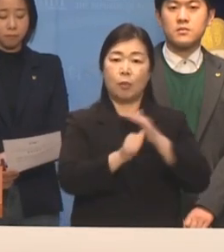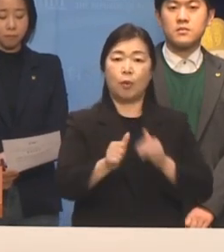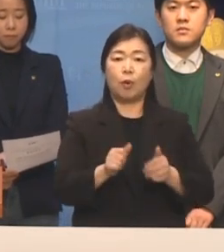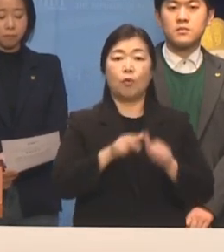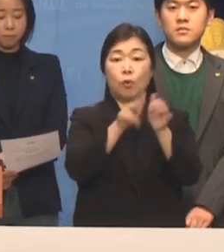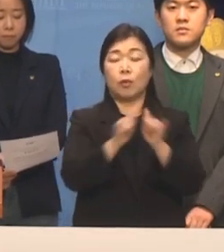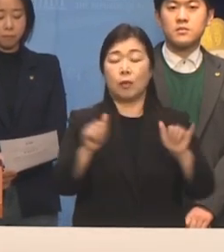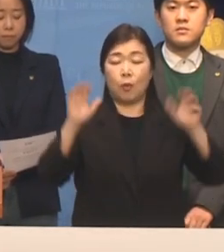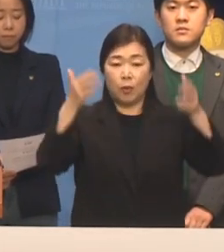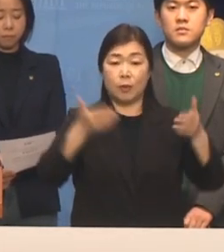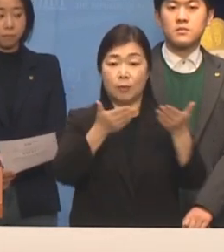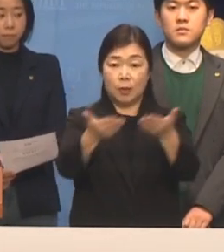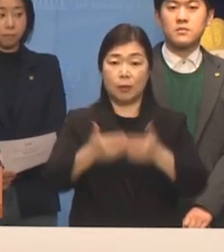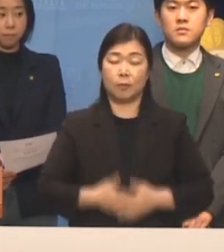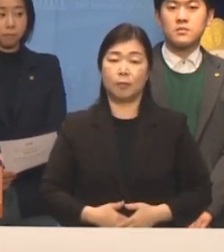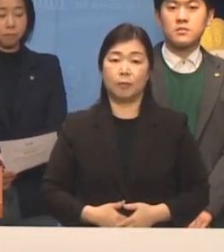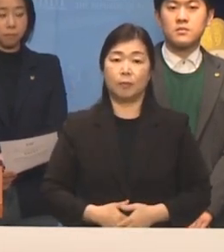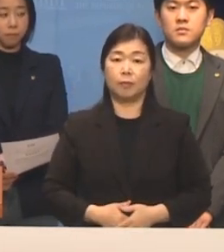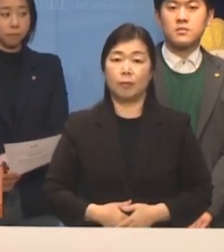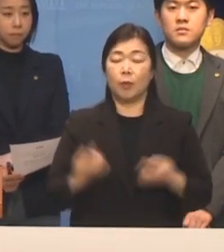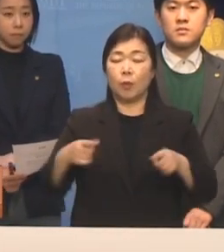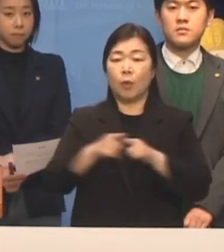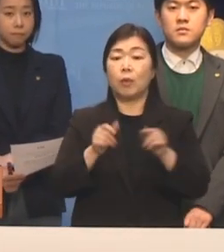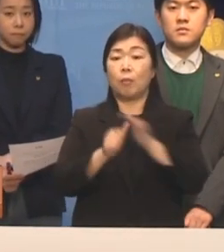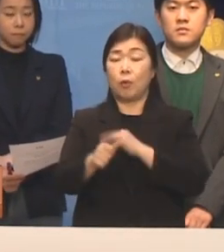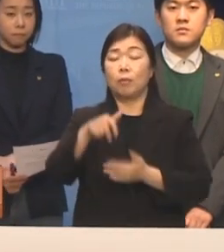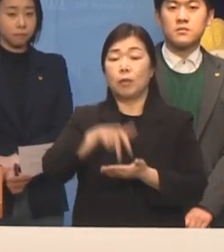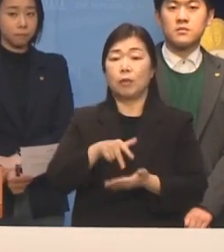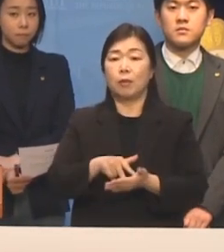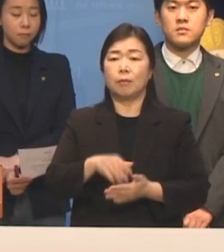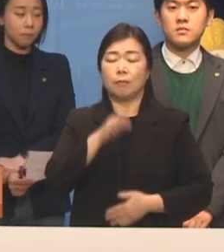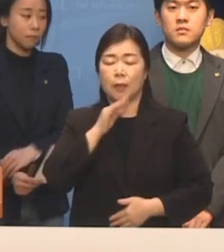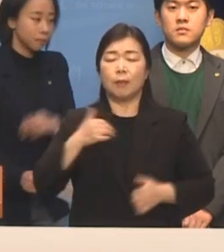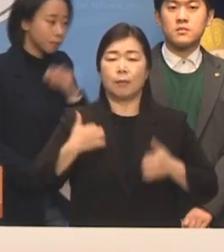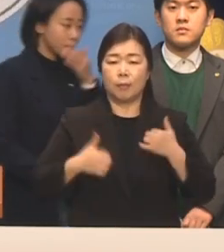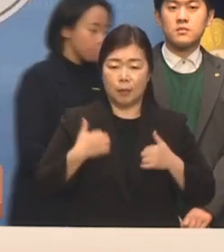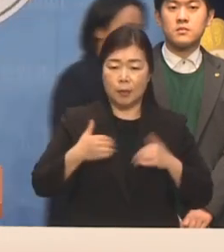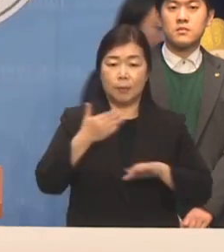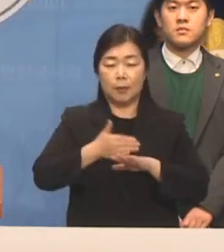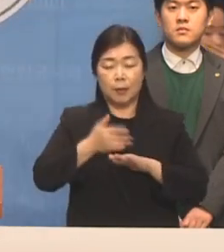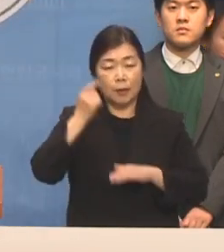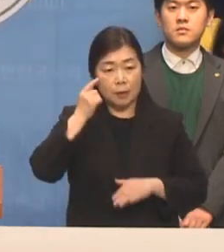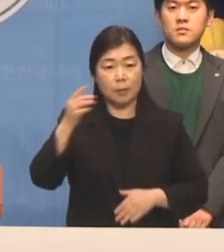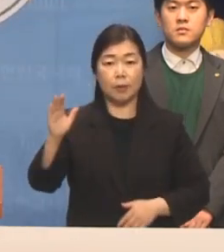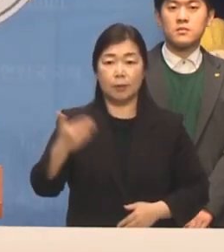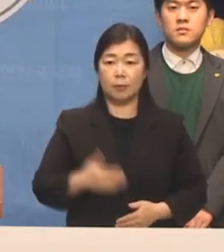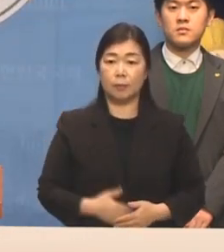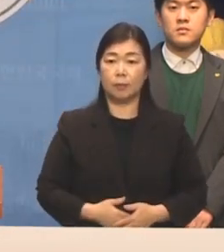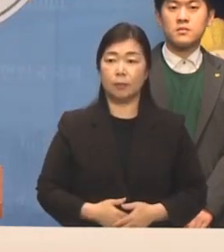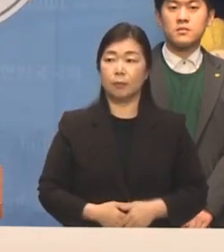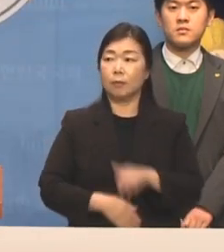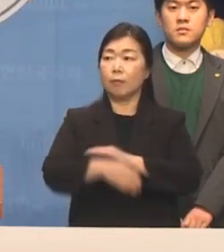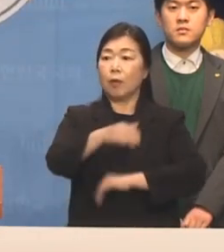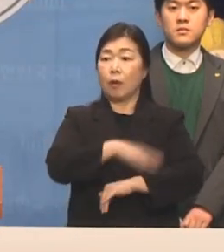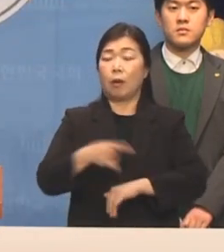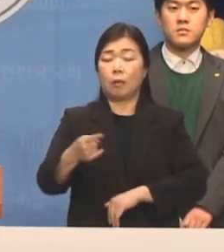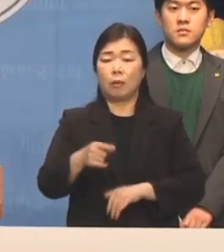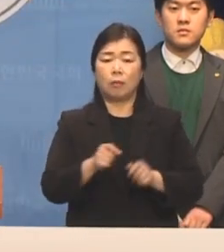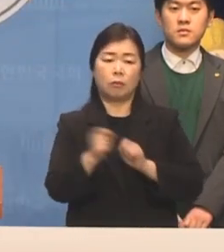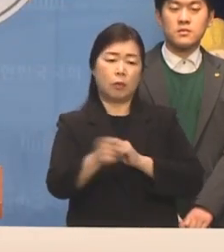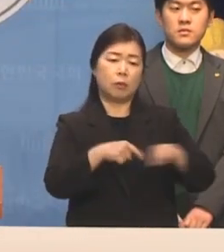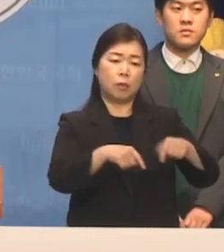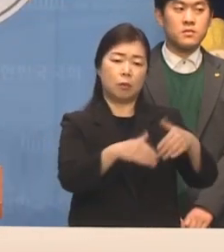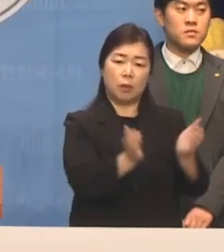열렬히 환영합니다. 저는 녹색정의당 공동대표로서 정말 기쁘고 감사합니다. 기득권 양당의 위성정당을